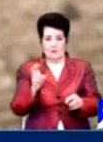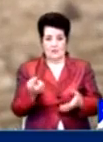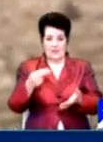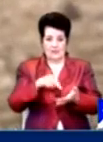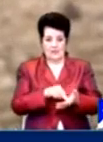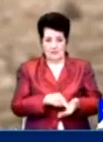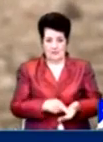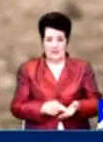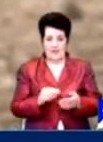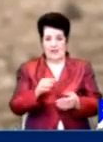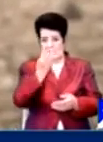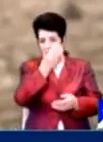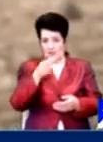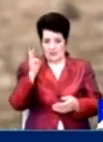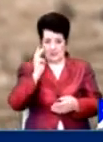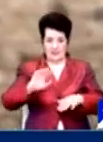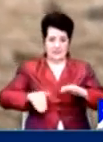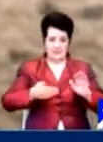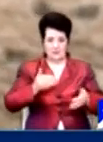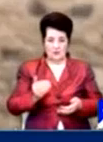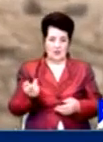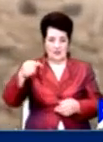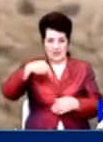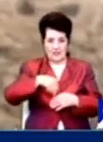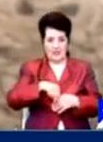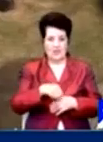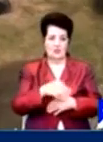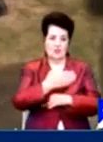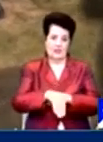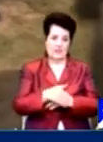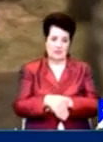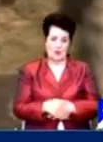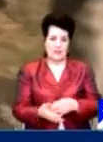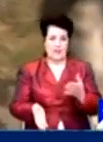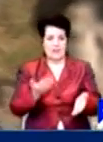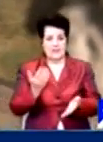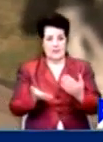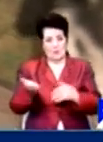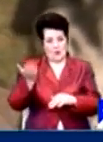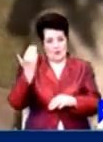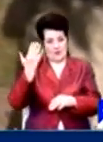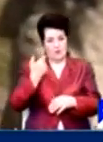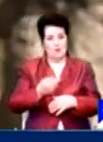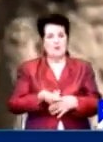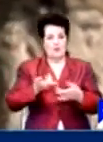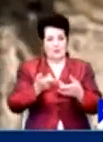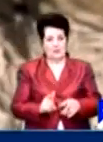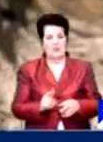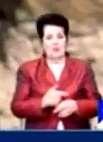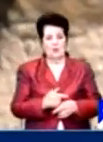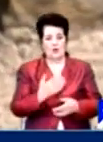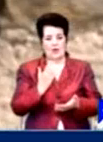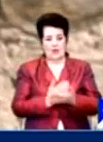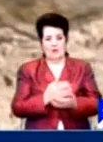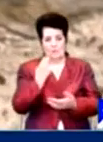restabilirii, reabilitării cetății, am făcut săpături în interior și pe urmă la exterior. Descoperirile de atunci, sigur că ne-au pus în